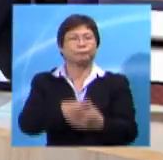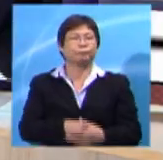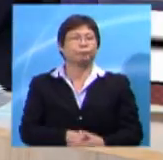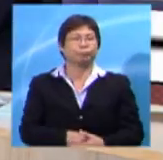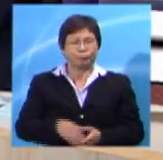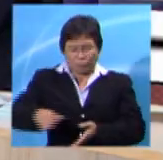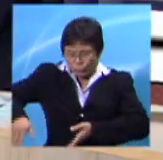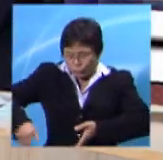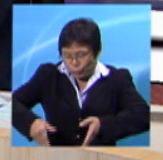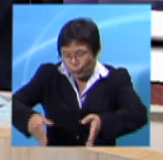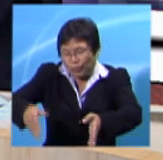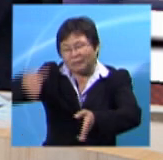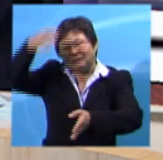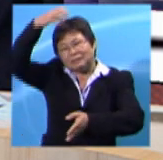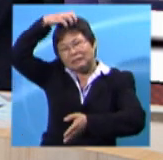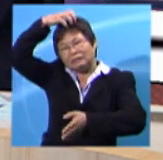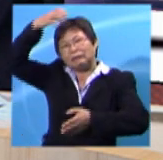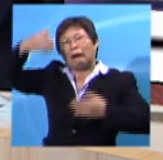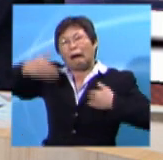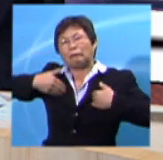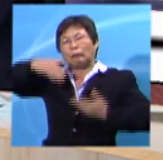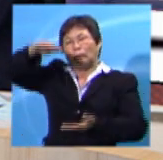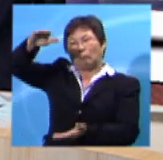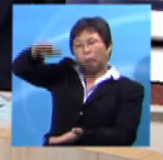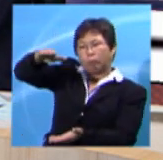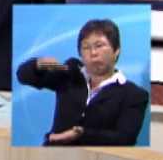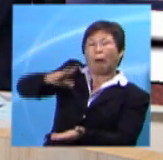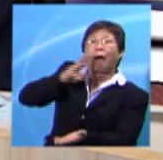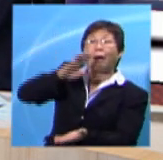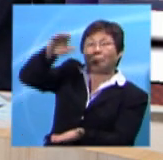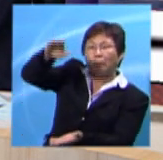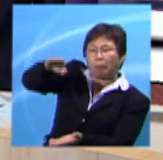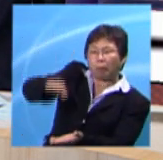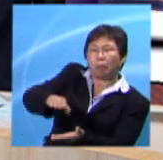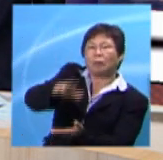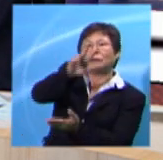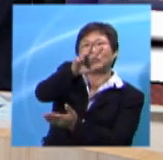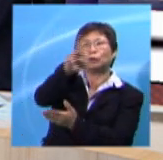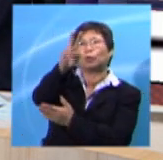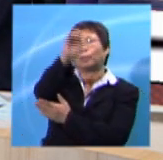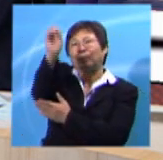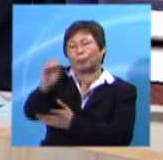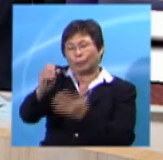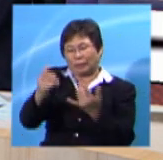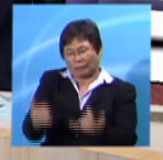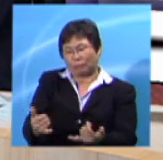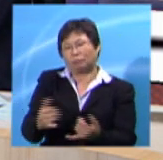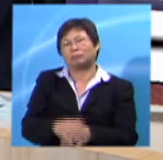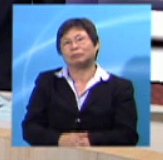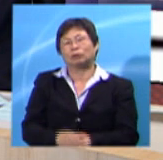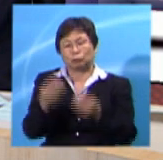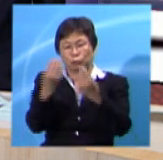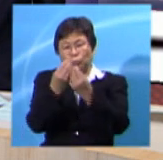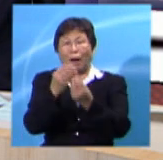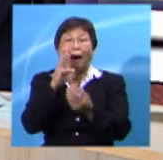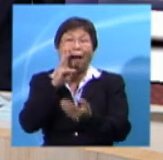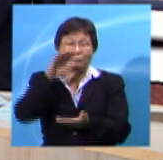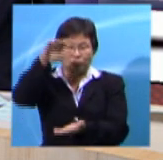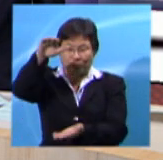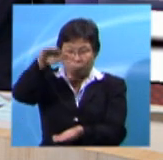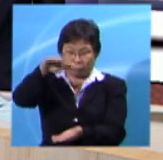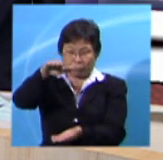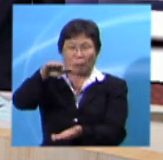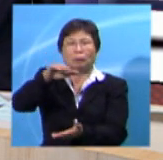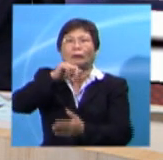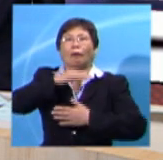sehari Selangor mengalami penyusutan paras air sebanyak 32% setakat hari ini jumlah itu masih belum